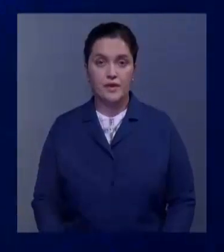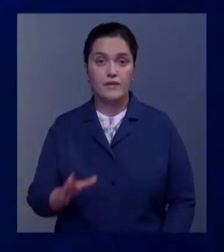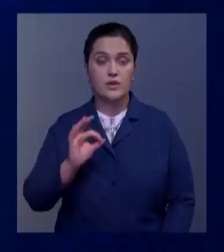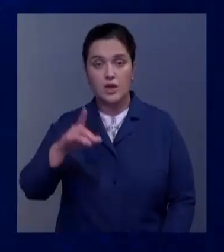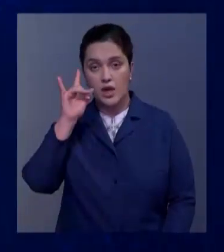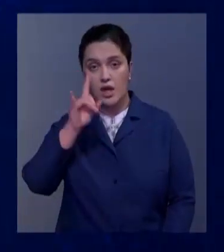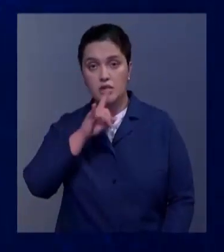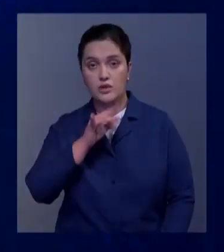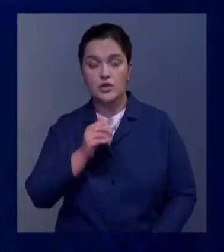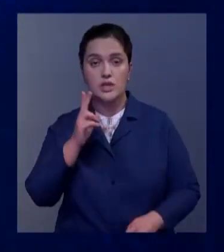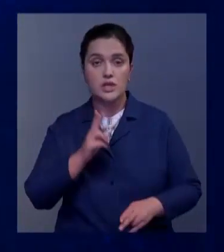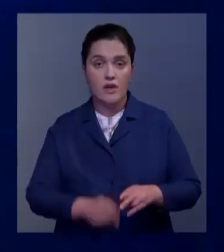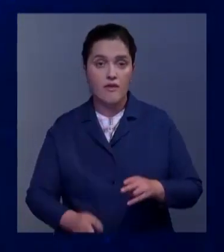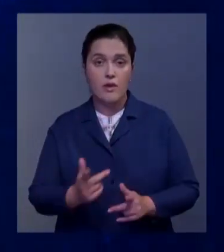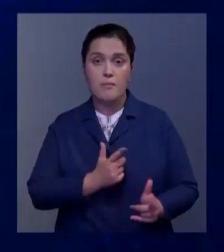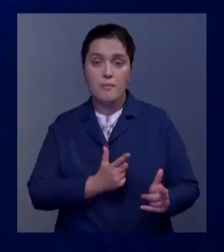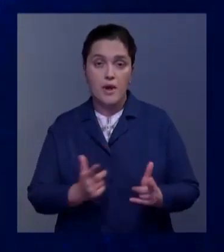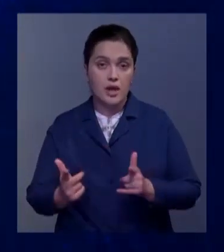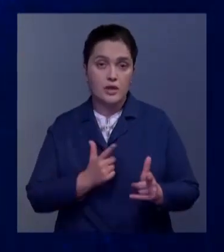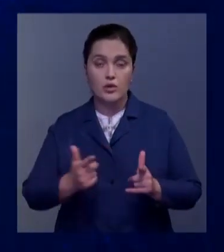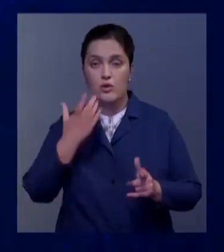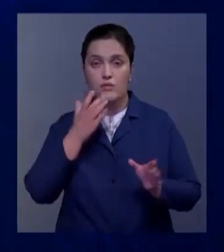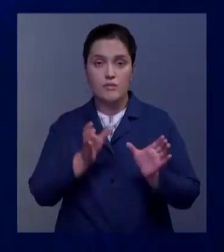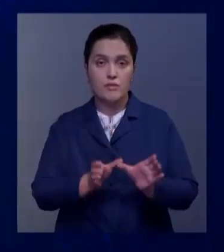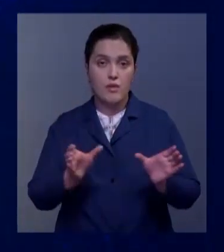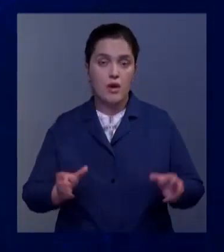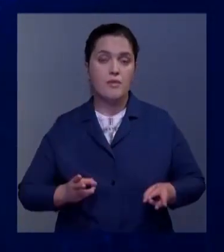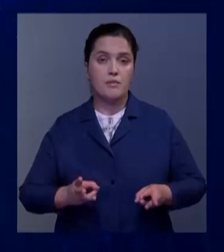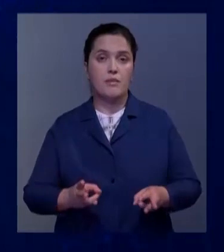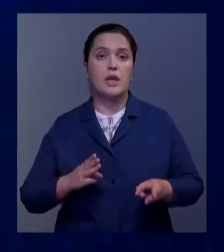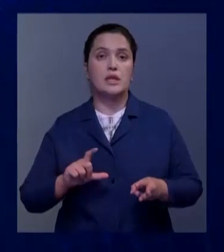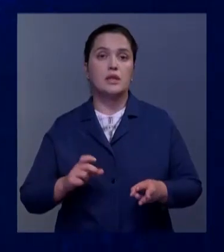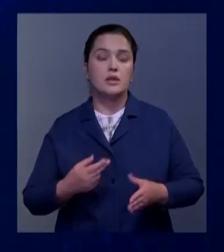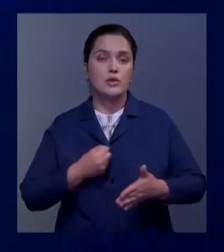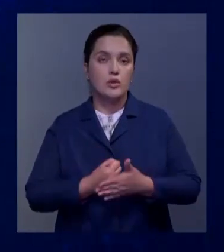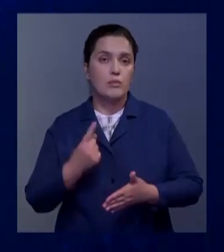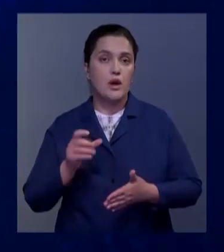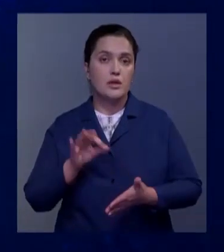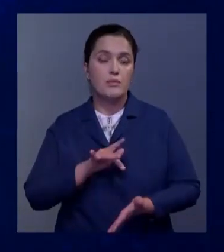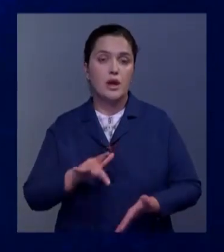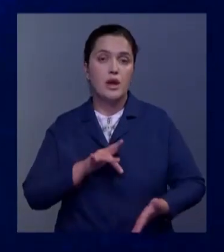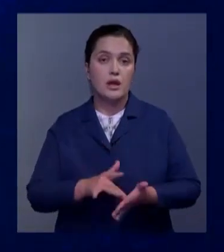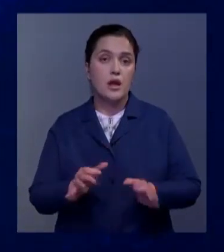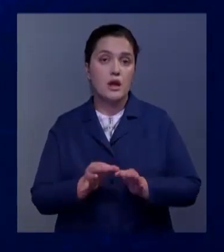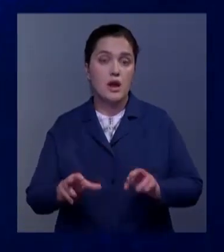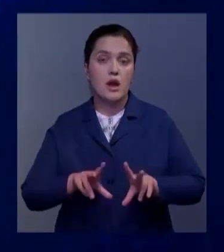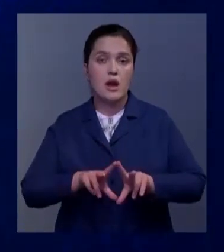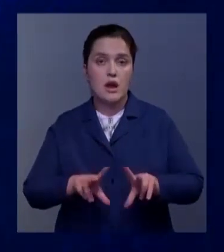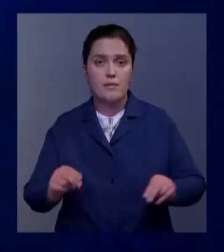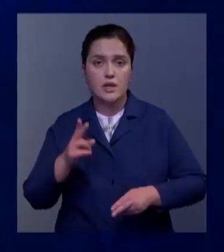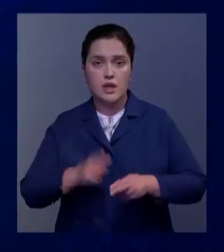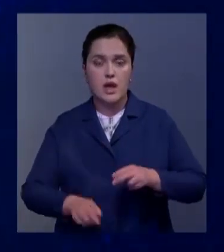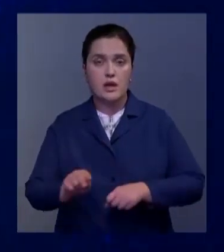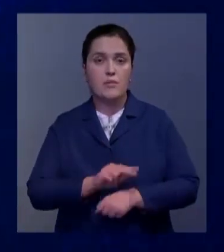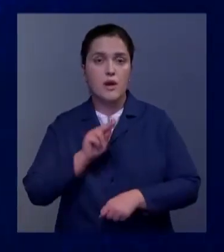В Восточном Казахстане завершают сезонную подготовку котельных и ТЭЦ. До 1 октября в городах и районах области обещают закончить ремонтные работы на